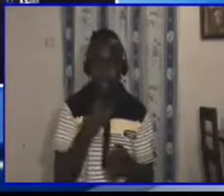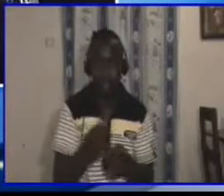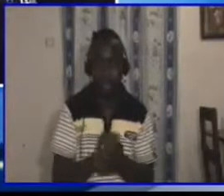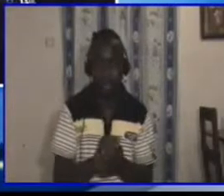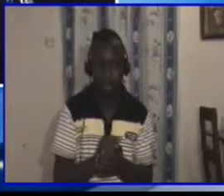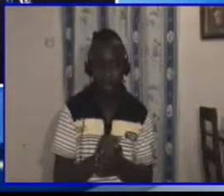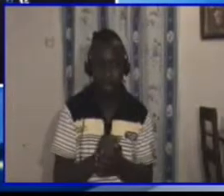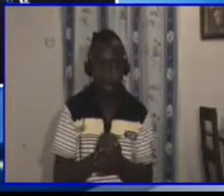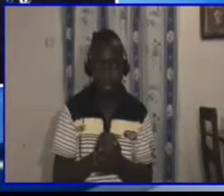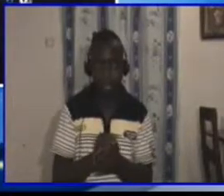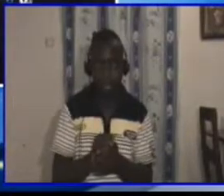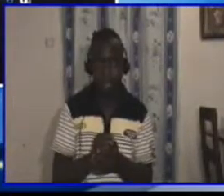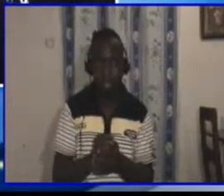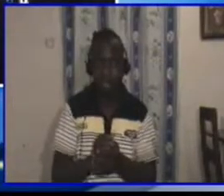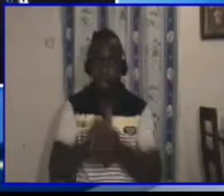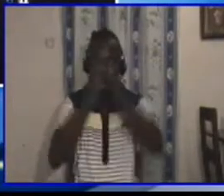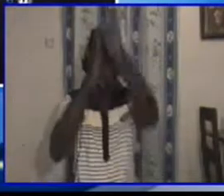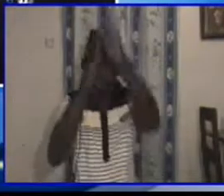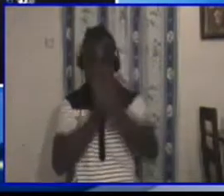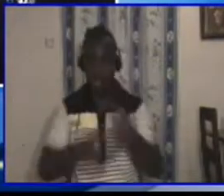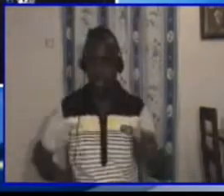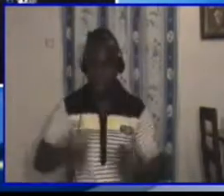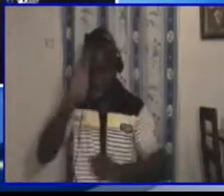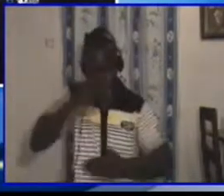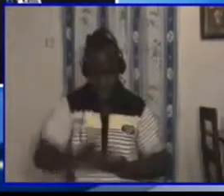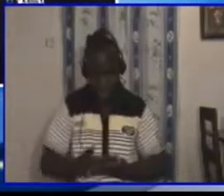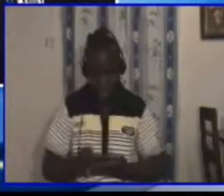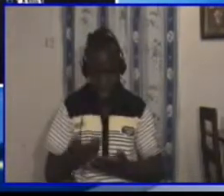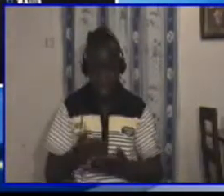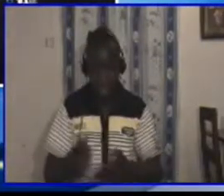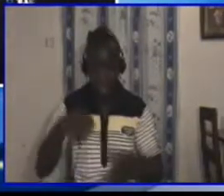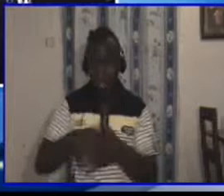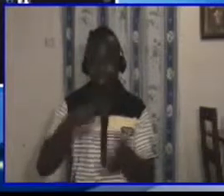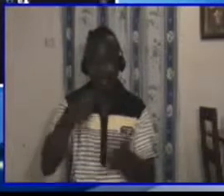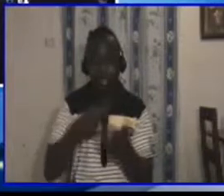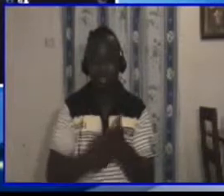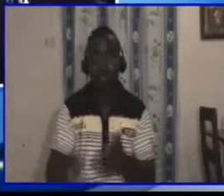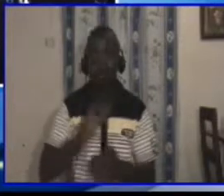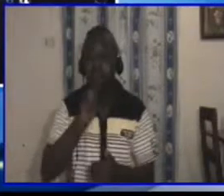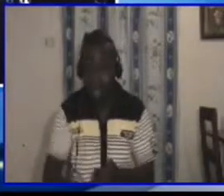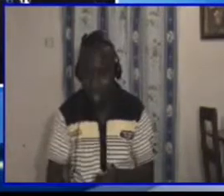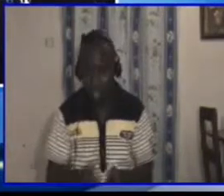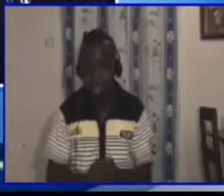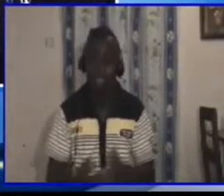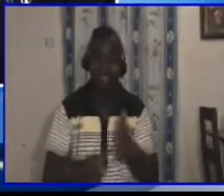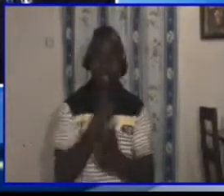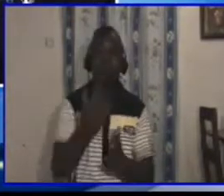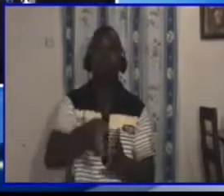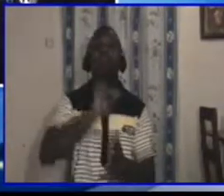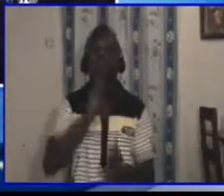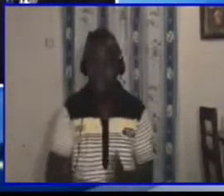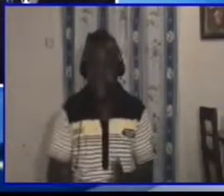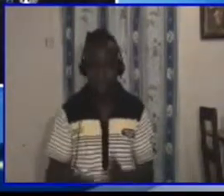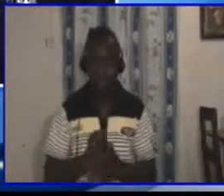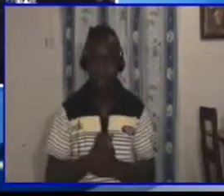nessuna volta viene testimoniato di una conversazione tra il padre e